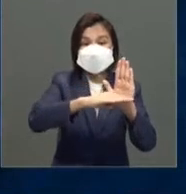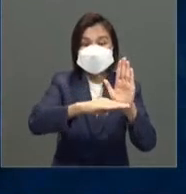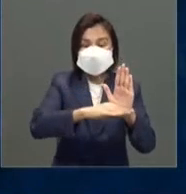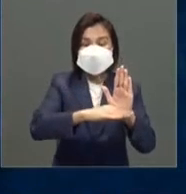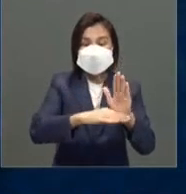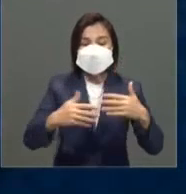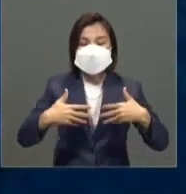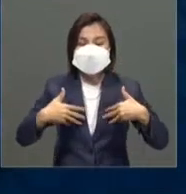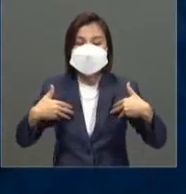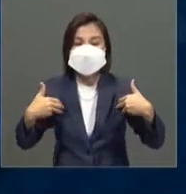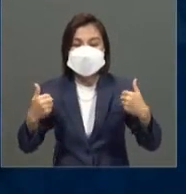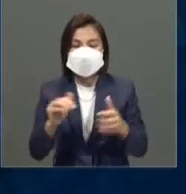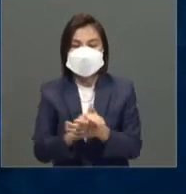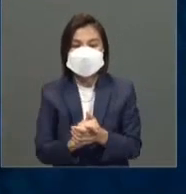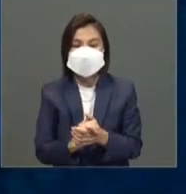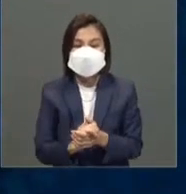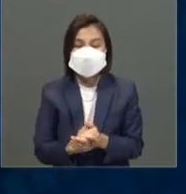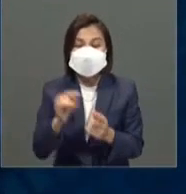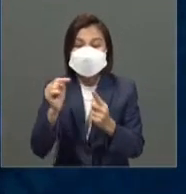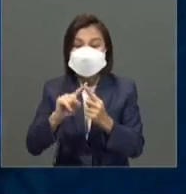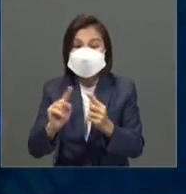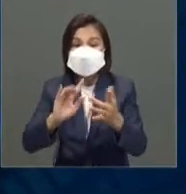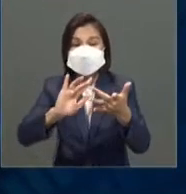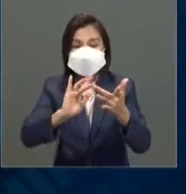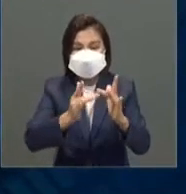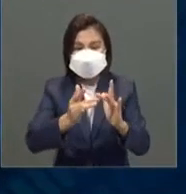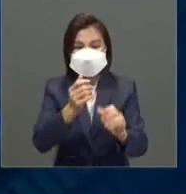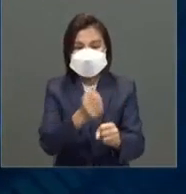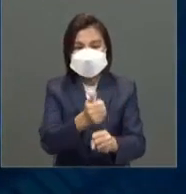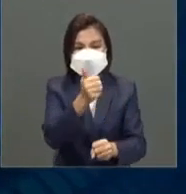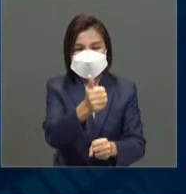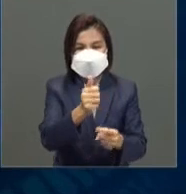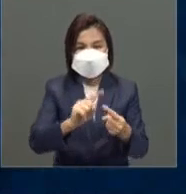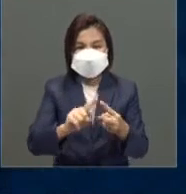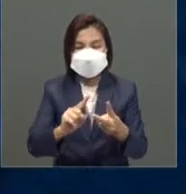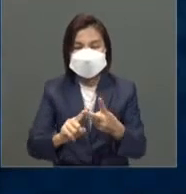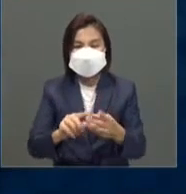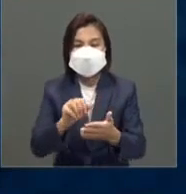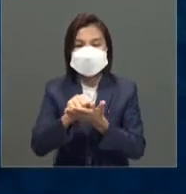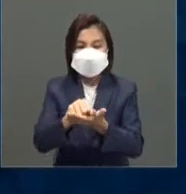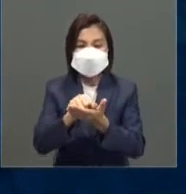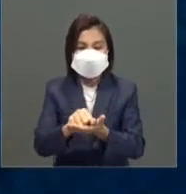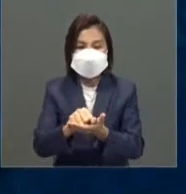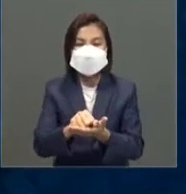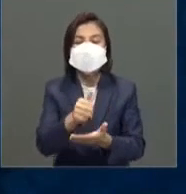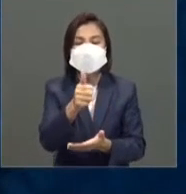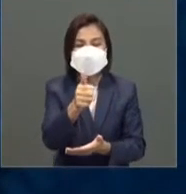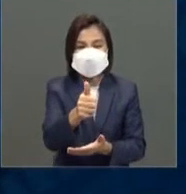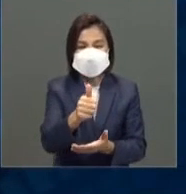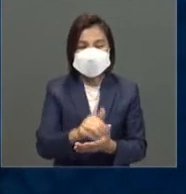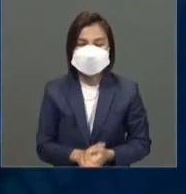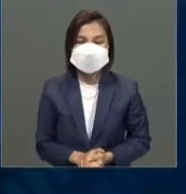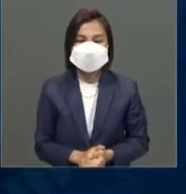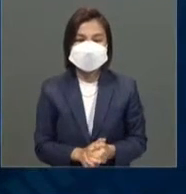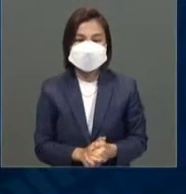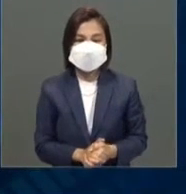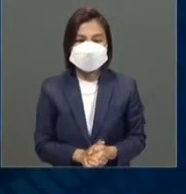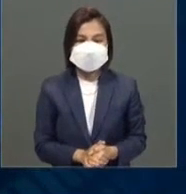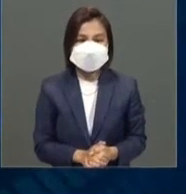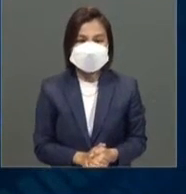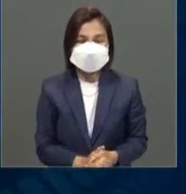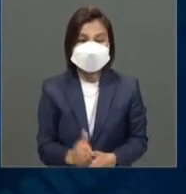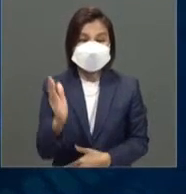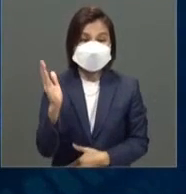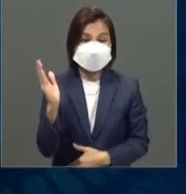วกนะครับสามารถติดต่อทางอินเทอร์เน็ตนะครับแล้วก็ได้รับบริการได้นะครับภาพถัดไปครับ